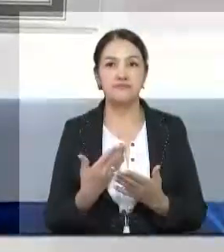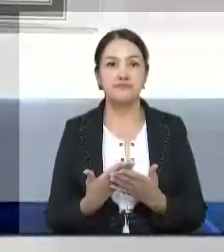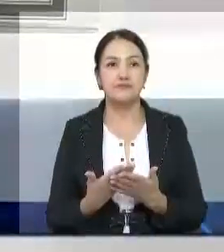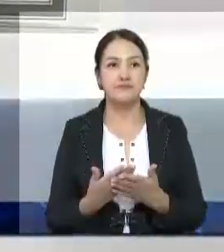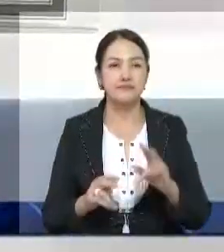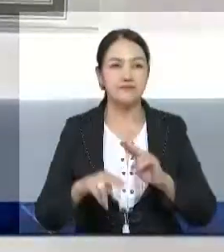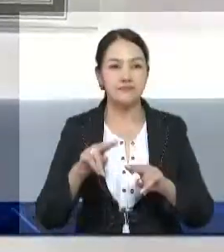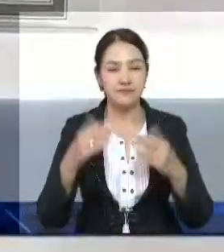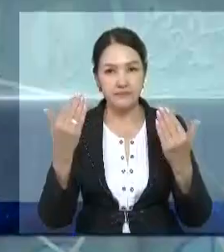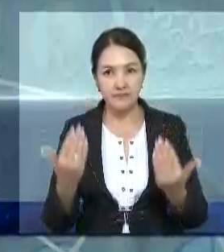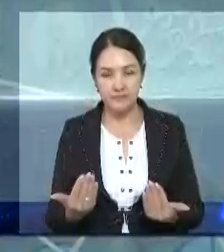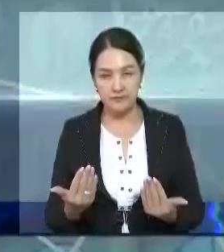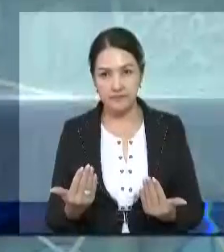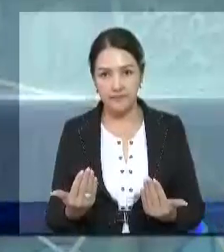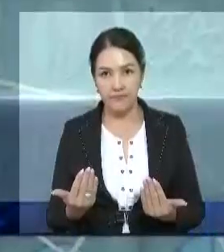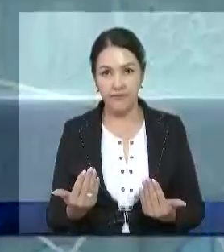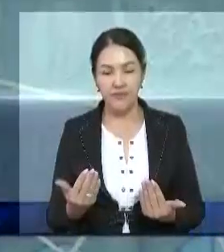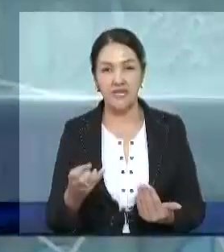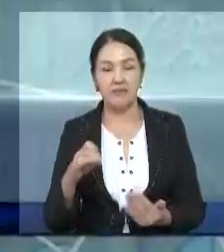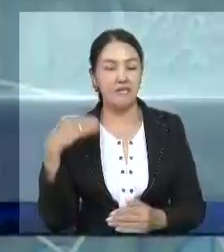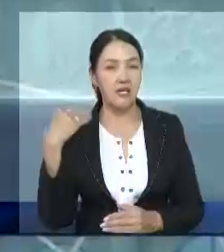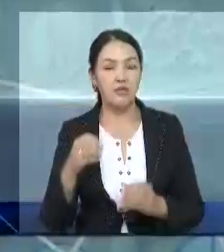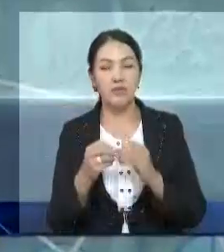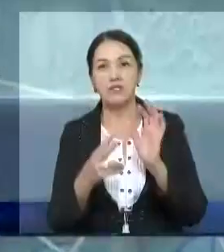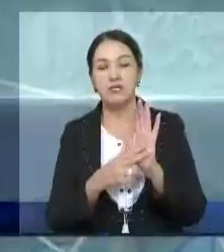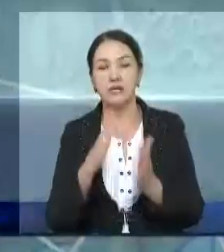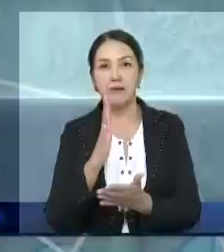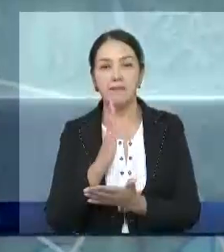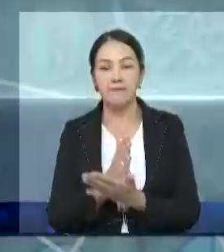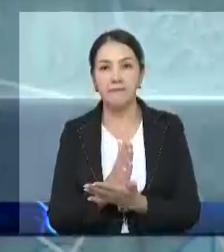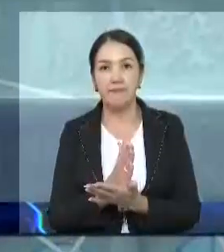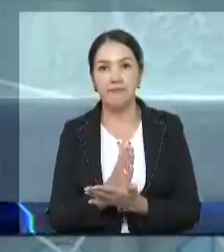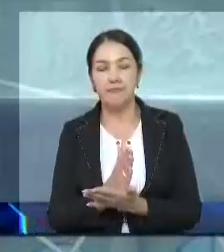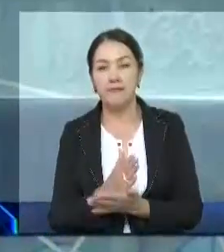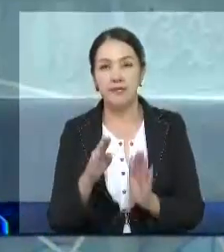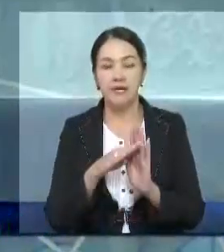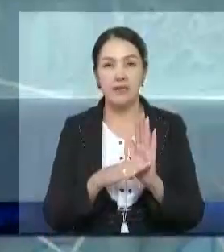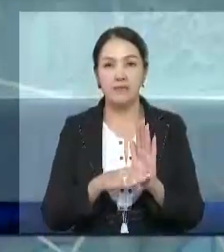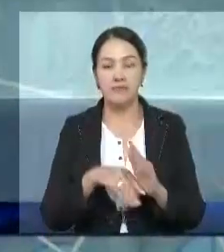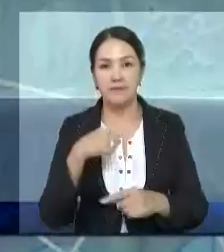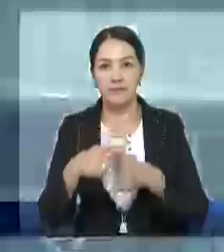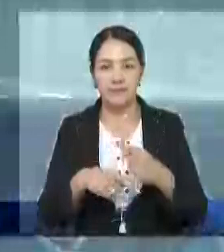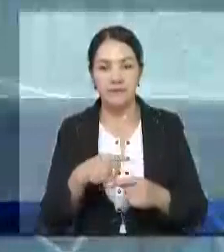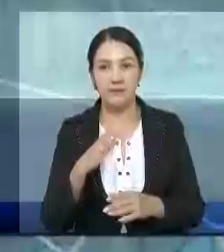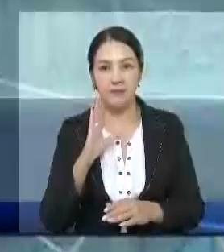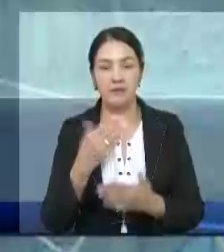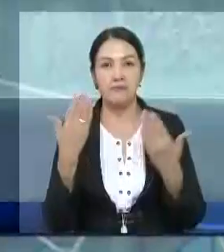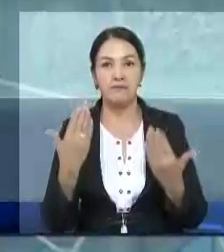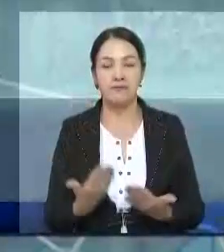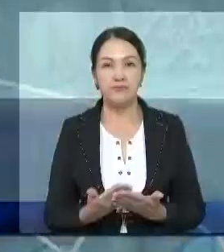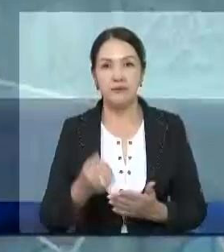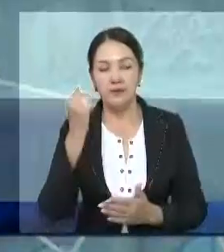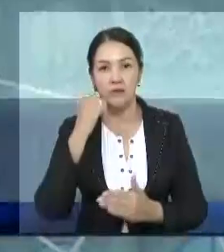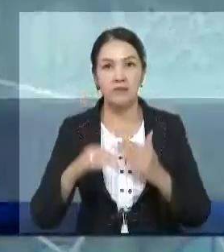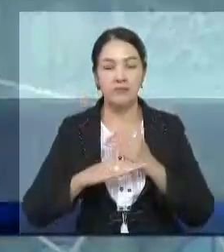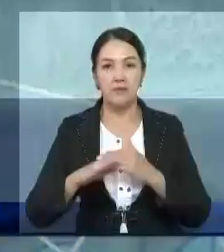отыр, қазіргі кезде Табыс Ақтөбе 18 картасы бар. Оған осы келешеттен басып соған көшейін деп жатыр. Қазіргі мына көне